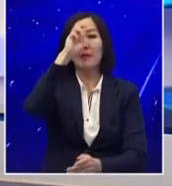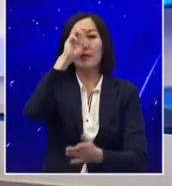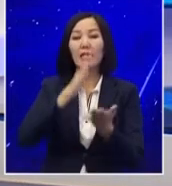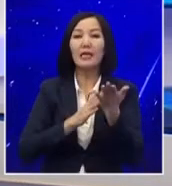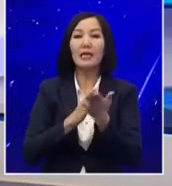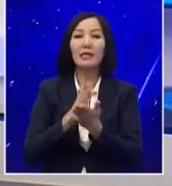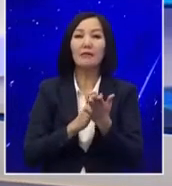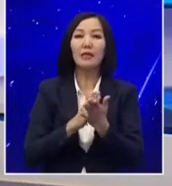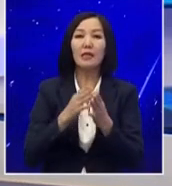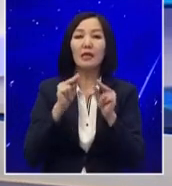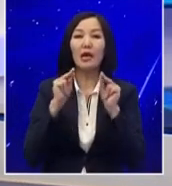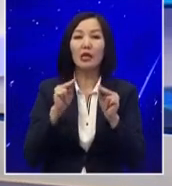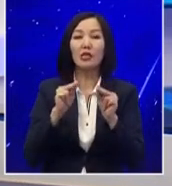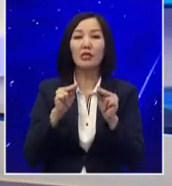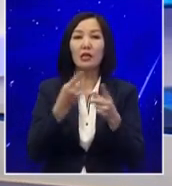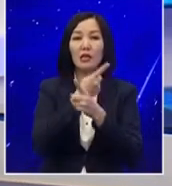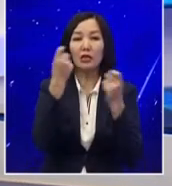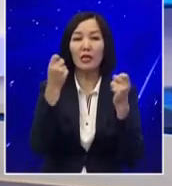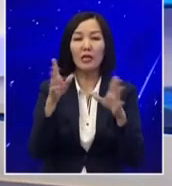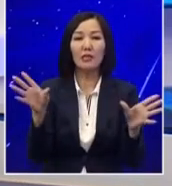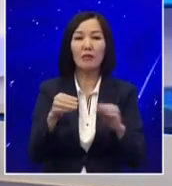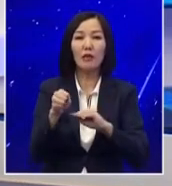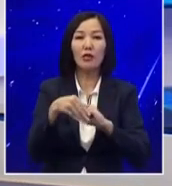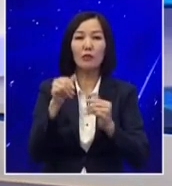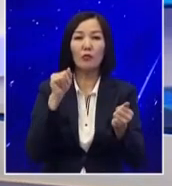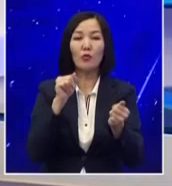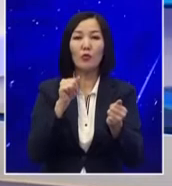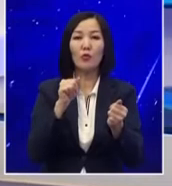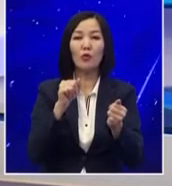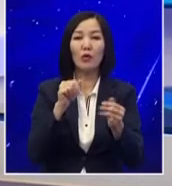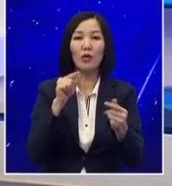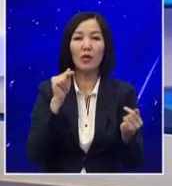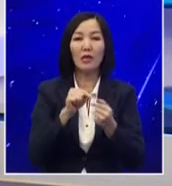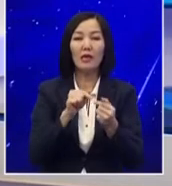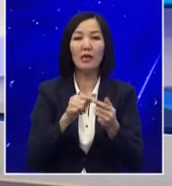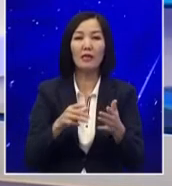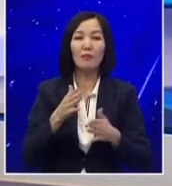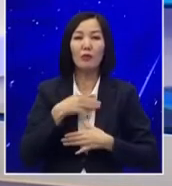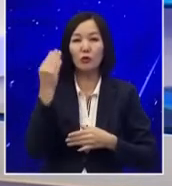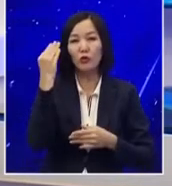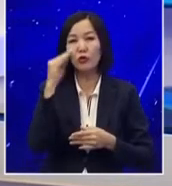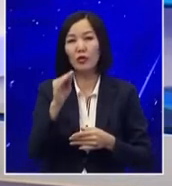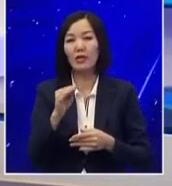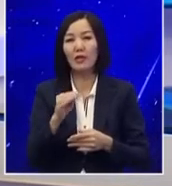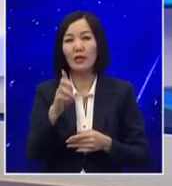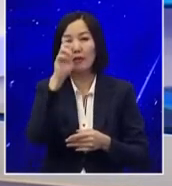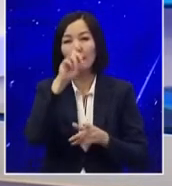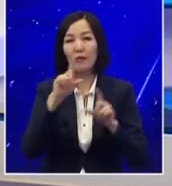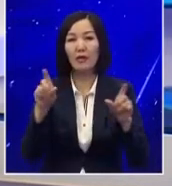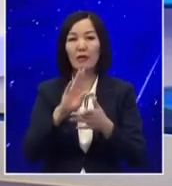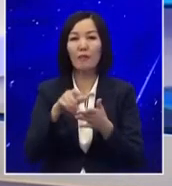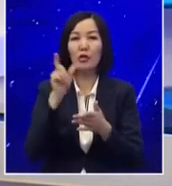Мемлекеттік қызметтегі ашықтық, жариялылық, сыбайлас жемқорлық біз үшін жат. Республикалық акция аясында өңірдегі мемлекеттік мекеме